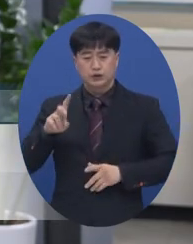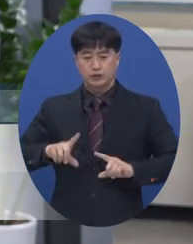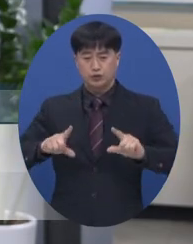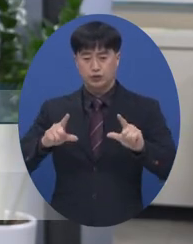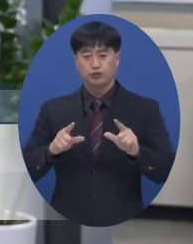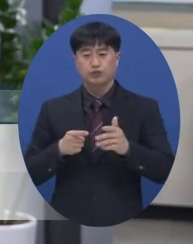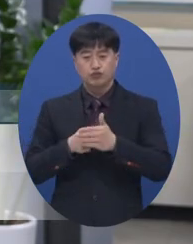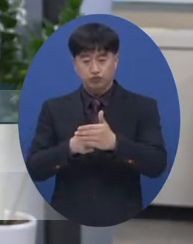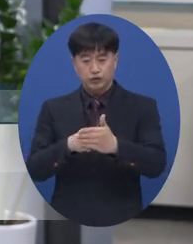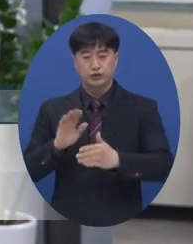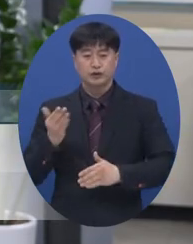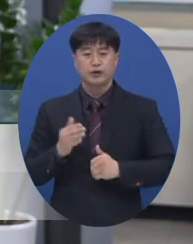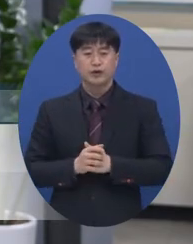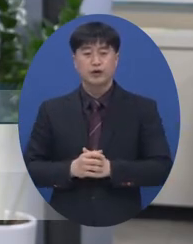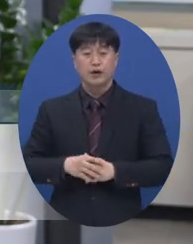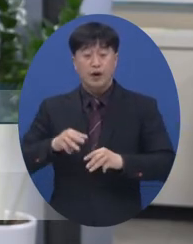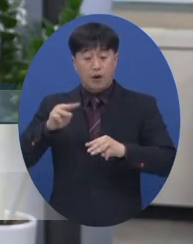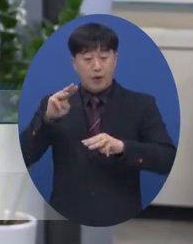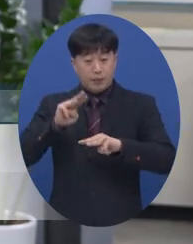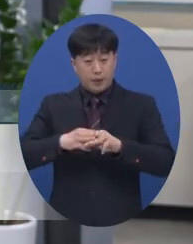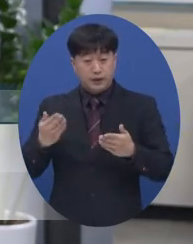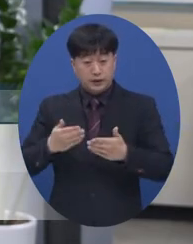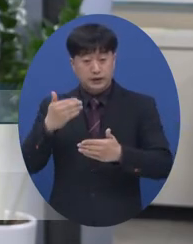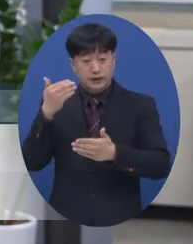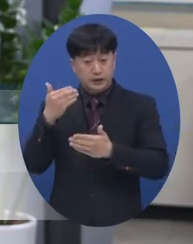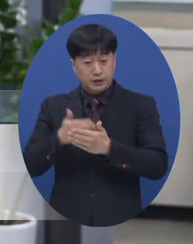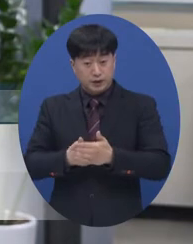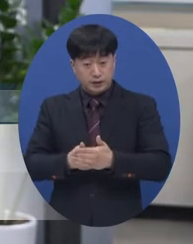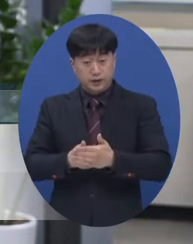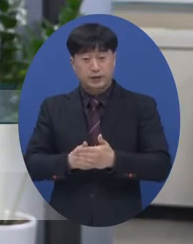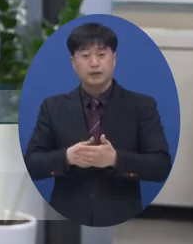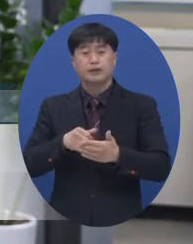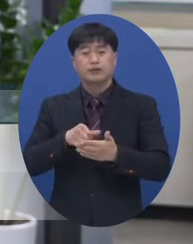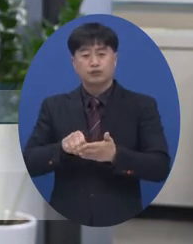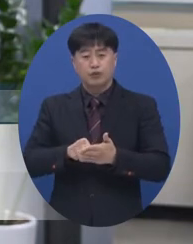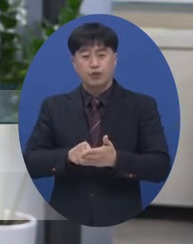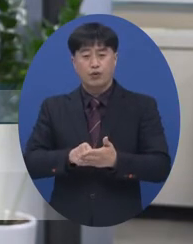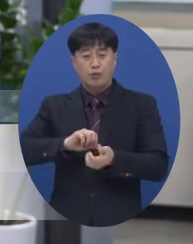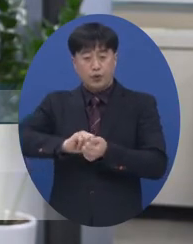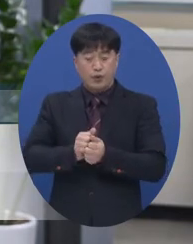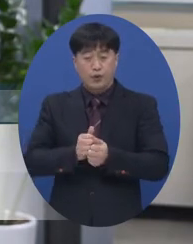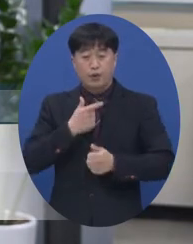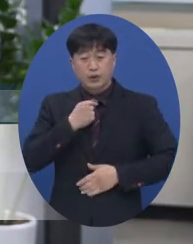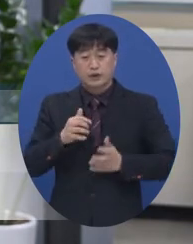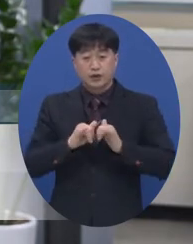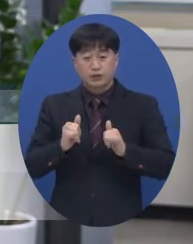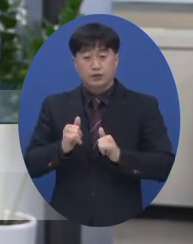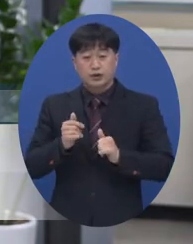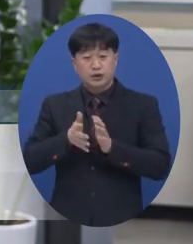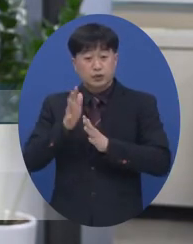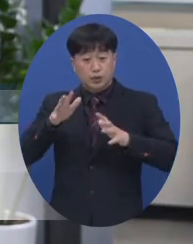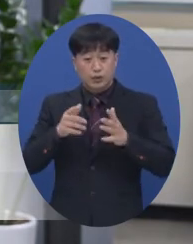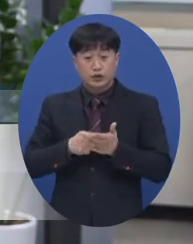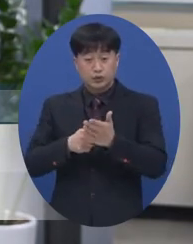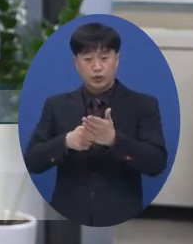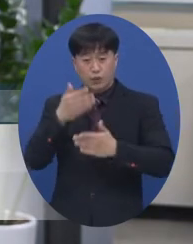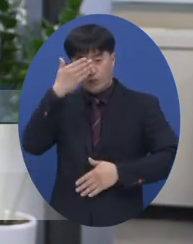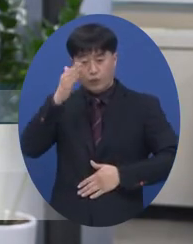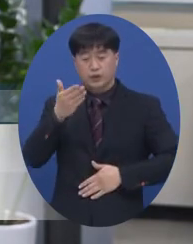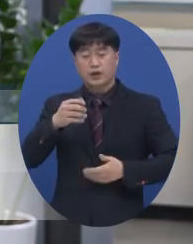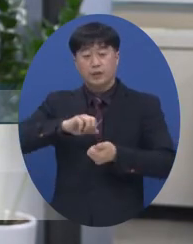되었습니다 농작업 으로 발생한 장점을 파 3를 희망하는 도민 누구나 시 분에 신청을 하면 무료로 파 3를